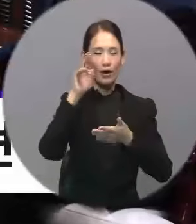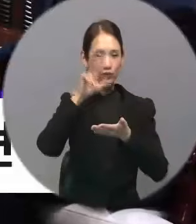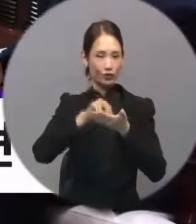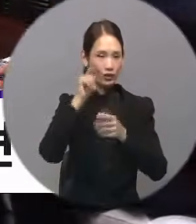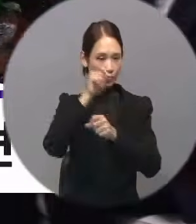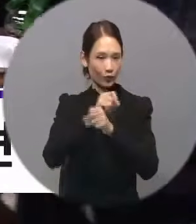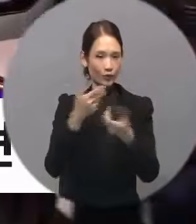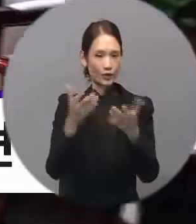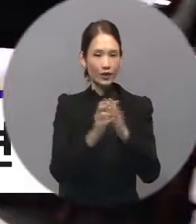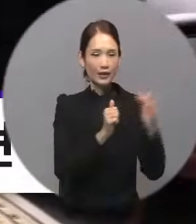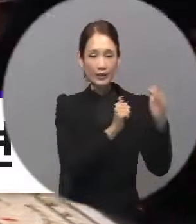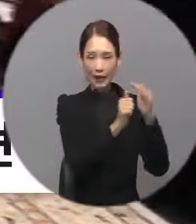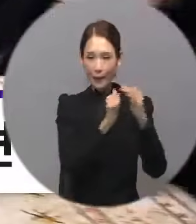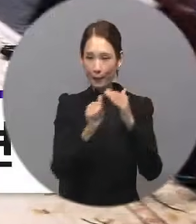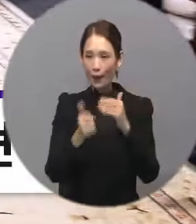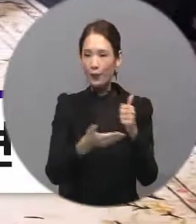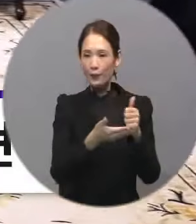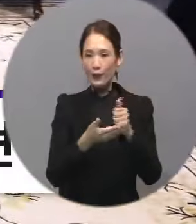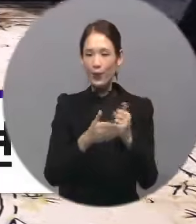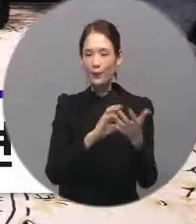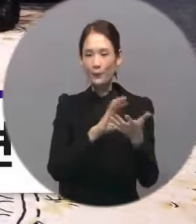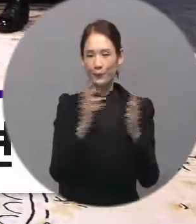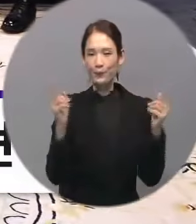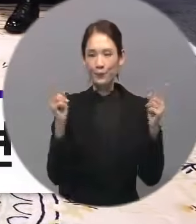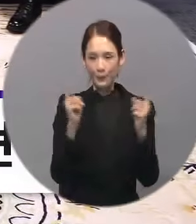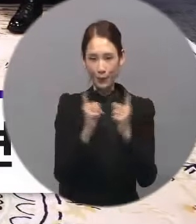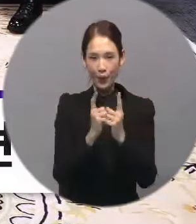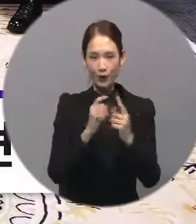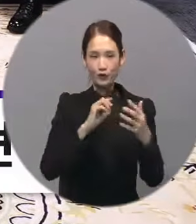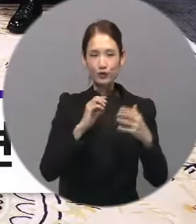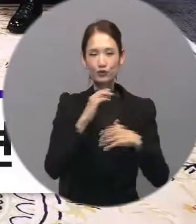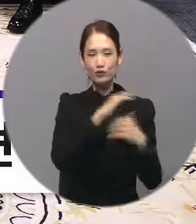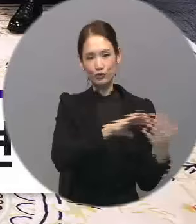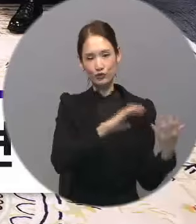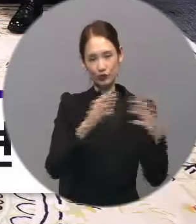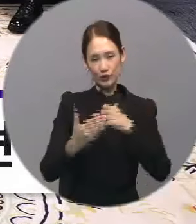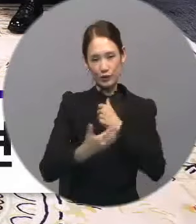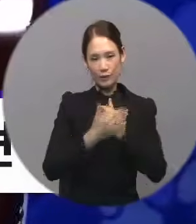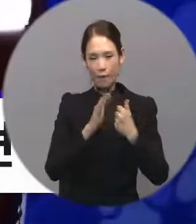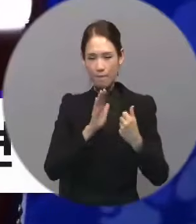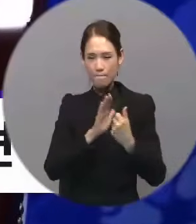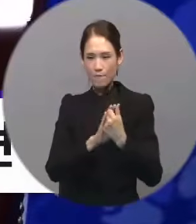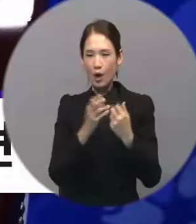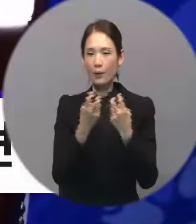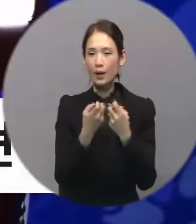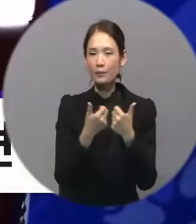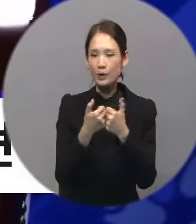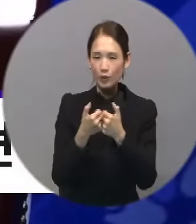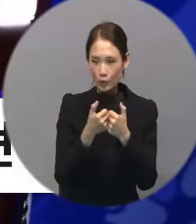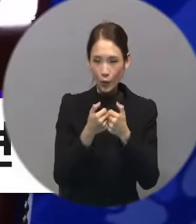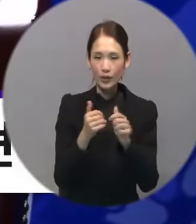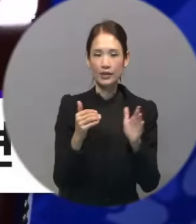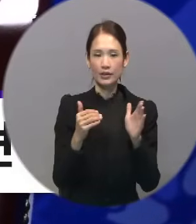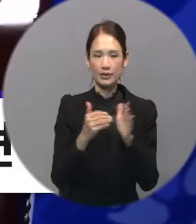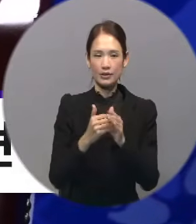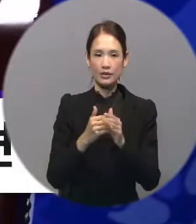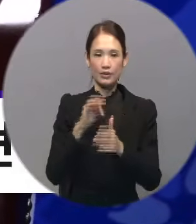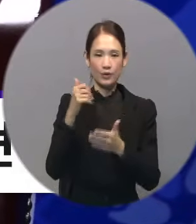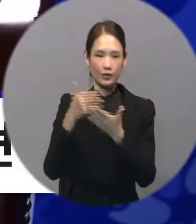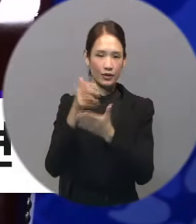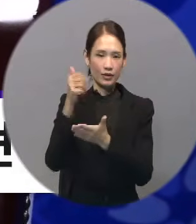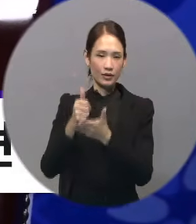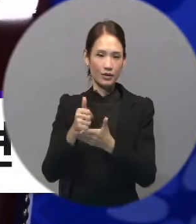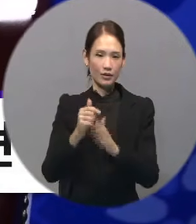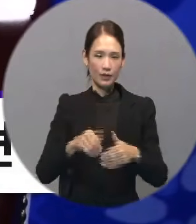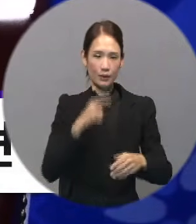대표단을 접견하고 한반도 평화를 위한 국제적 협력 방안에 대해 논의했습니다. 정동영 장관은 남북 신뢰